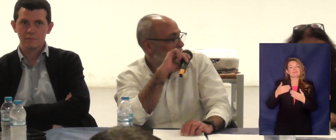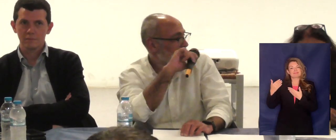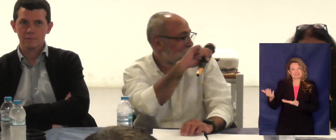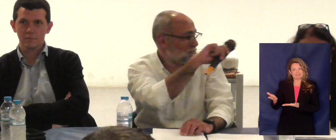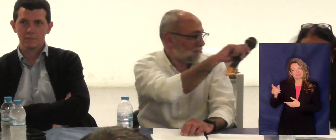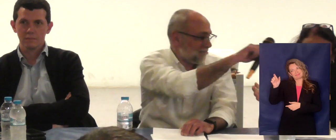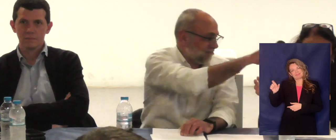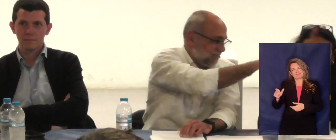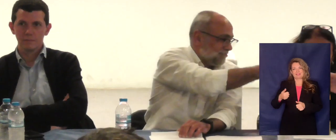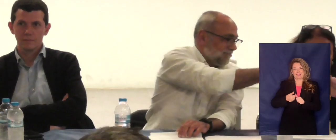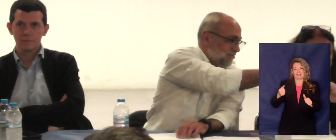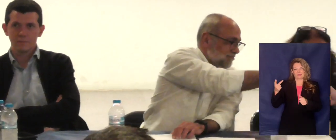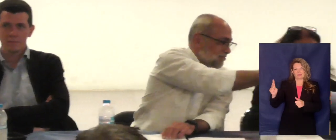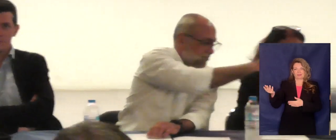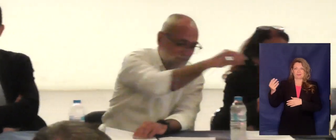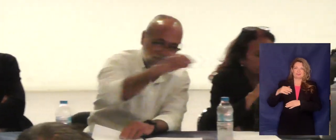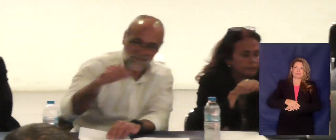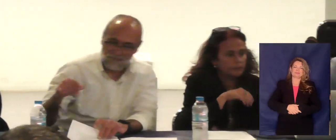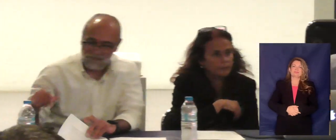είναι η σειρά σου